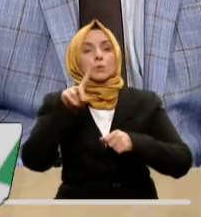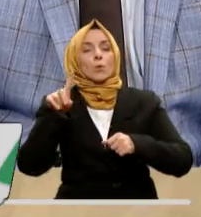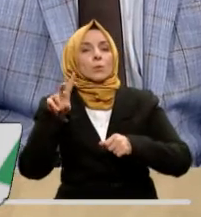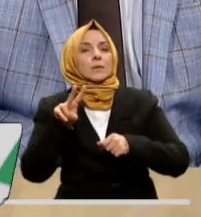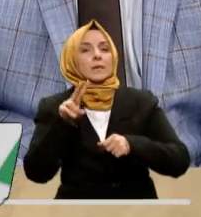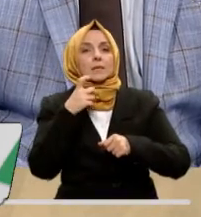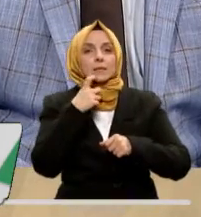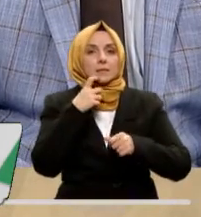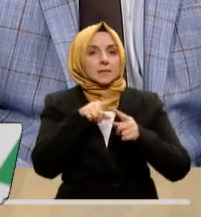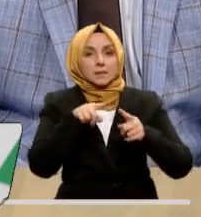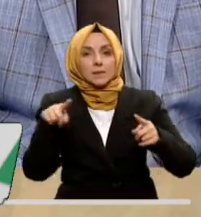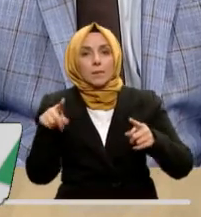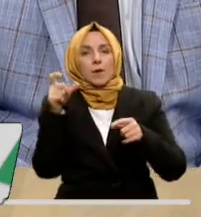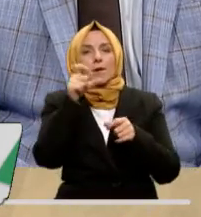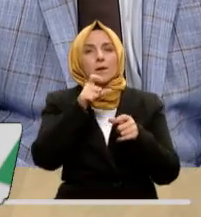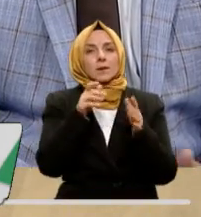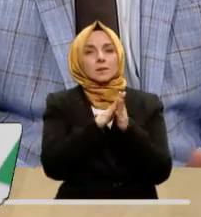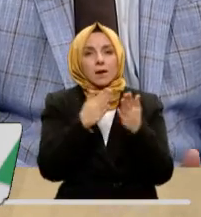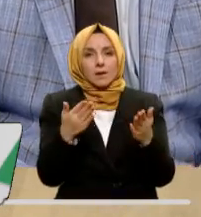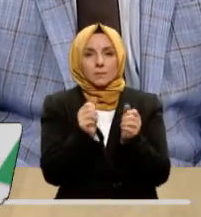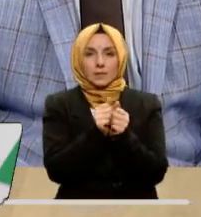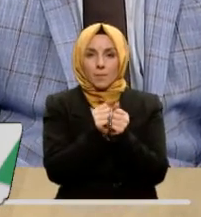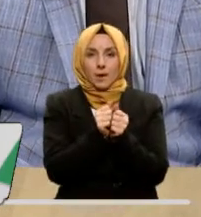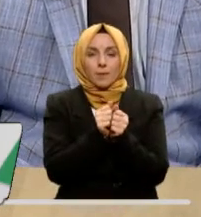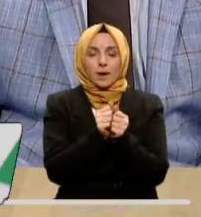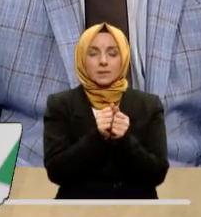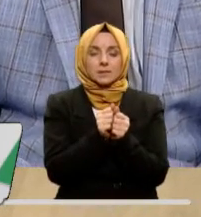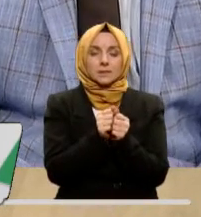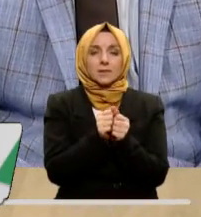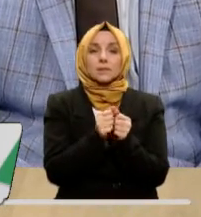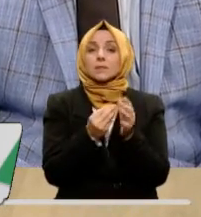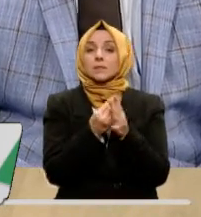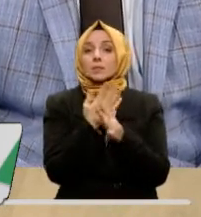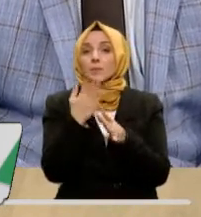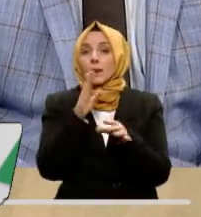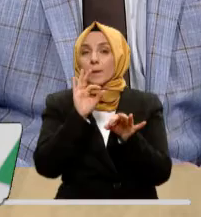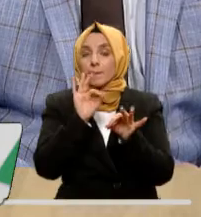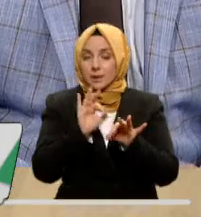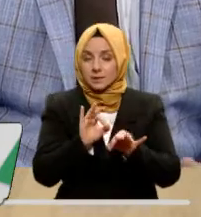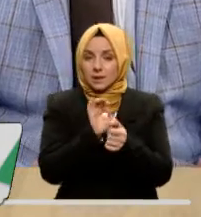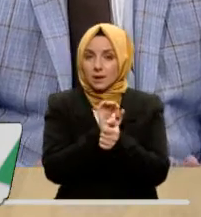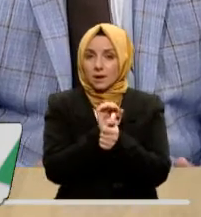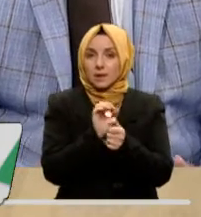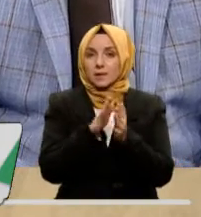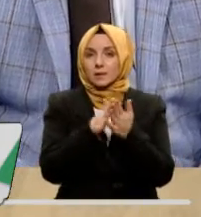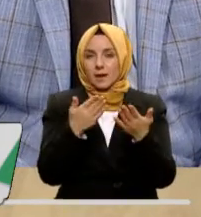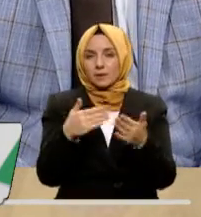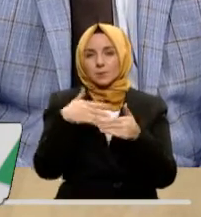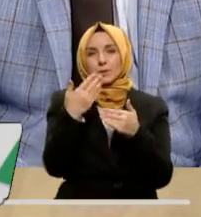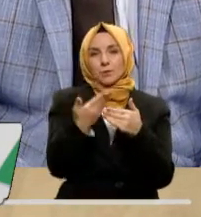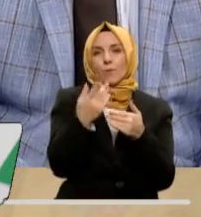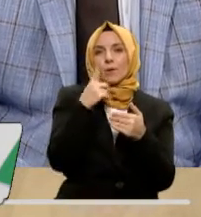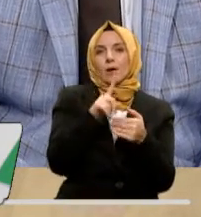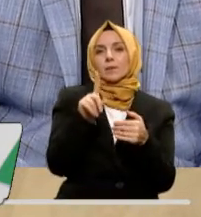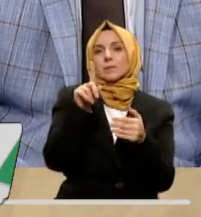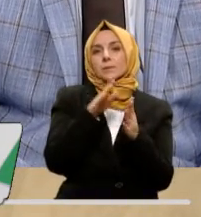aileler git aylık dergimiz bu ve ek olarak çıkmaya başlayan aile dergimiz daha sonra müstakil bir dergi